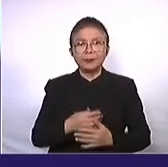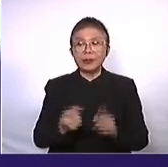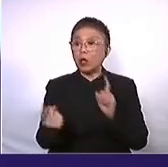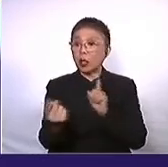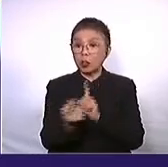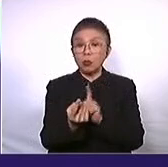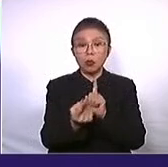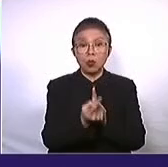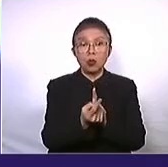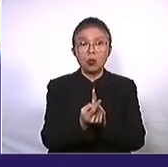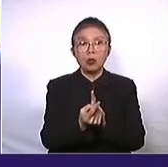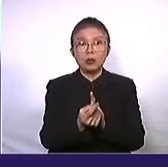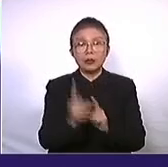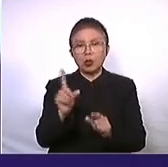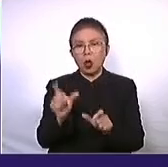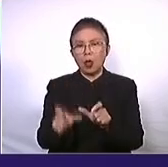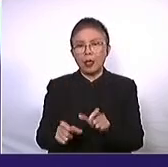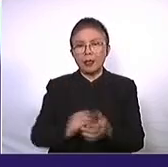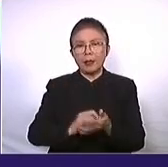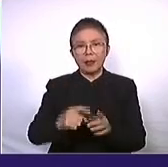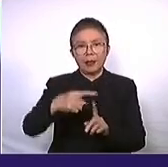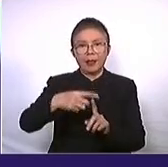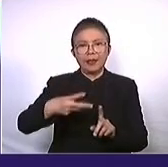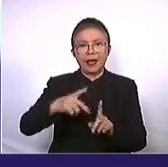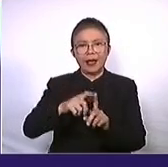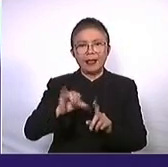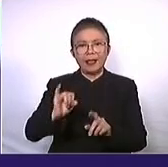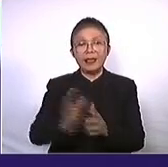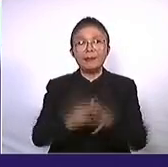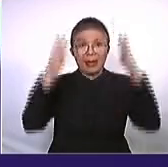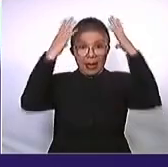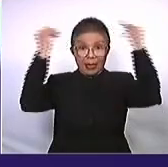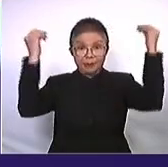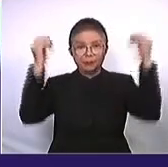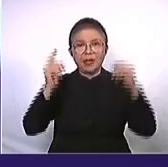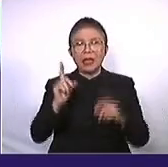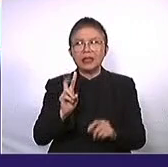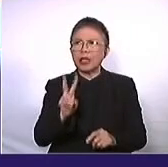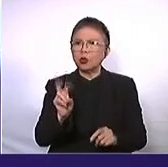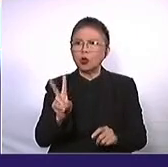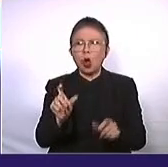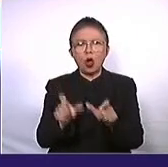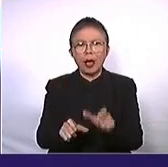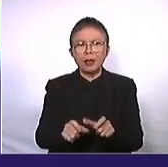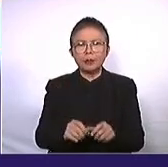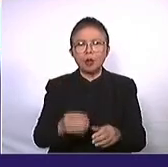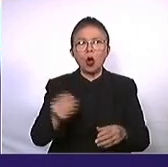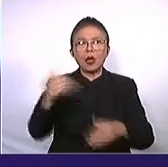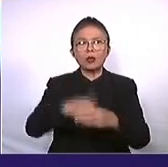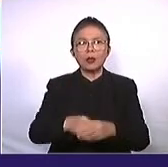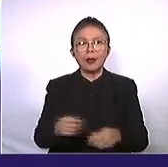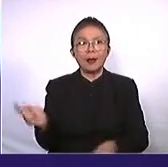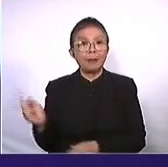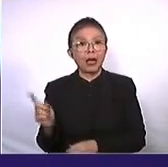ketemu dengan seorang bernama Teddy dan Joni di Padang. Seorang atau dua orang pegawai